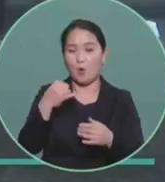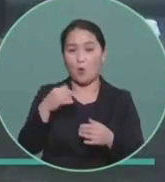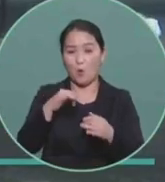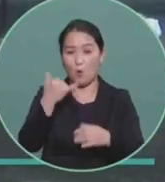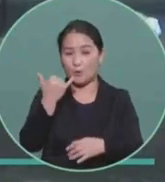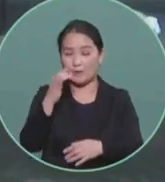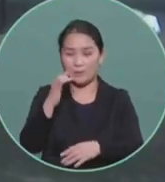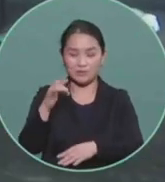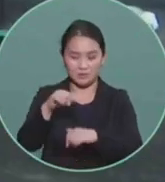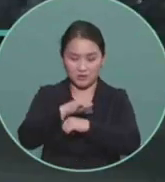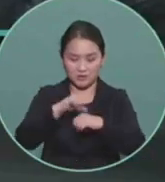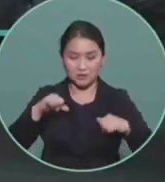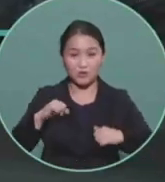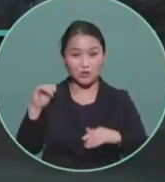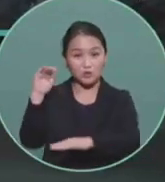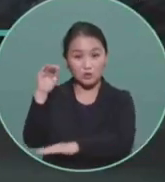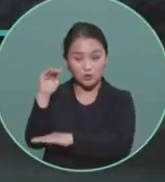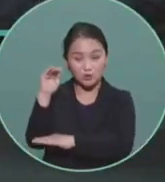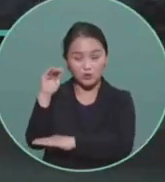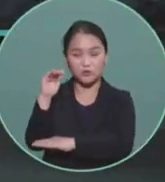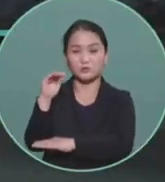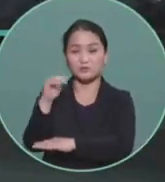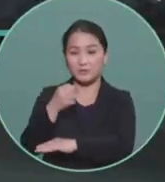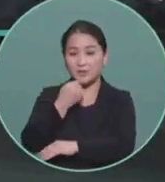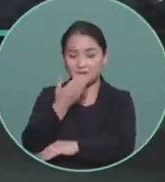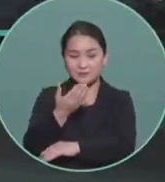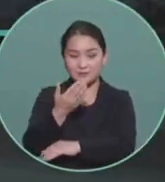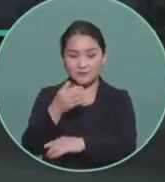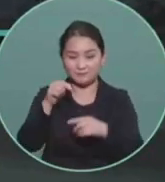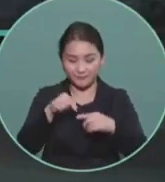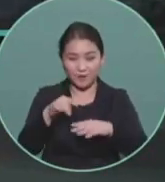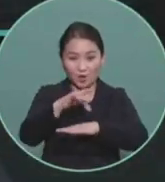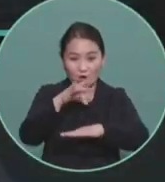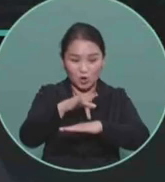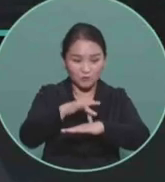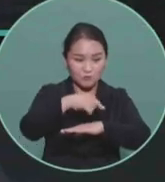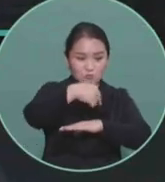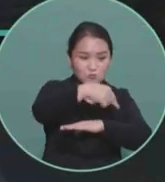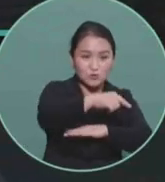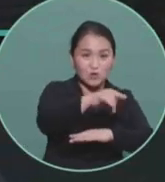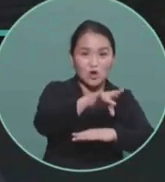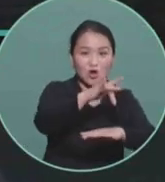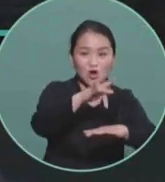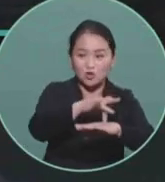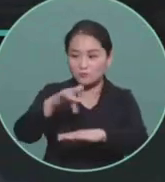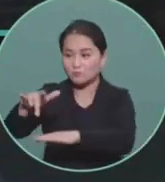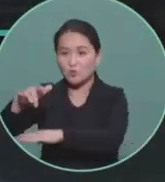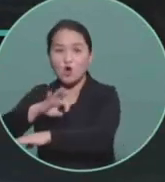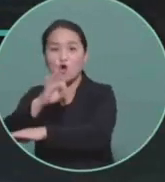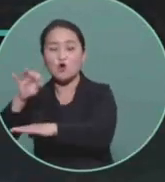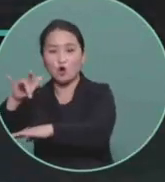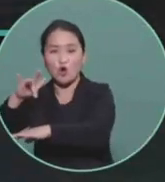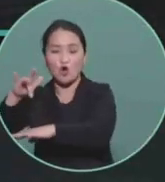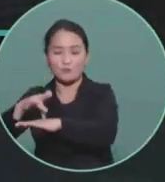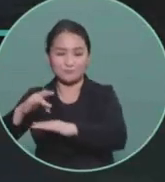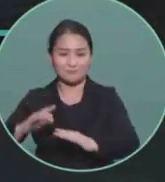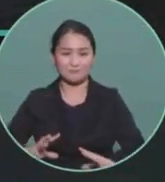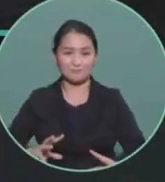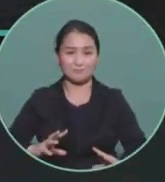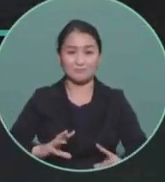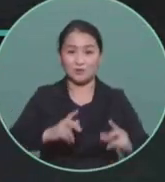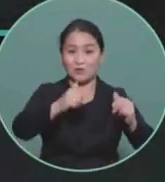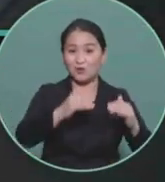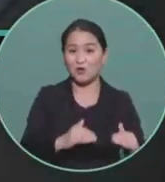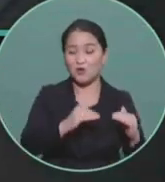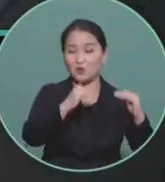чуулган дээр ч ярьдгийн. Харин бид нар дагуулгатыг хөгжүүлэх дэд бүтцийг гэр ороол руу татах одоо барилга орон сууцчлуулах гэдэг